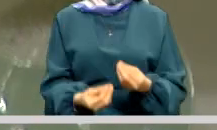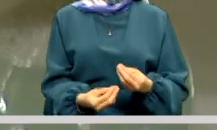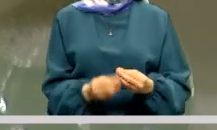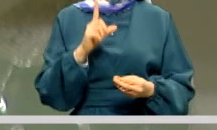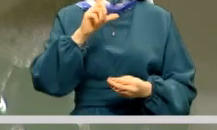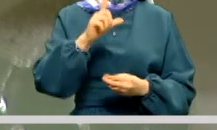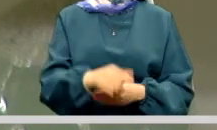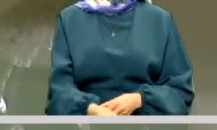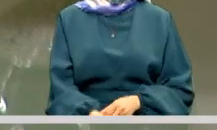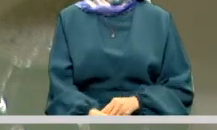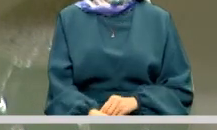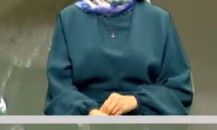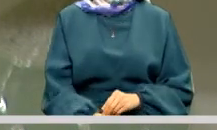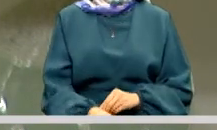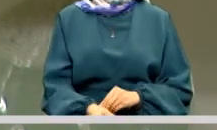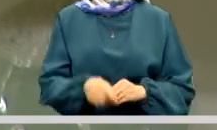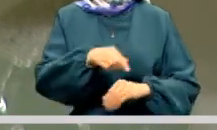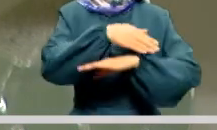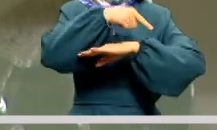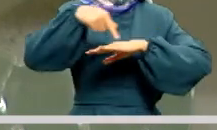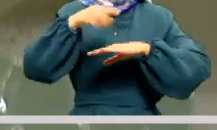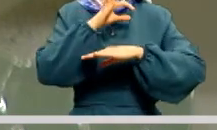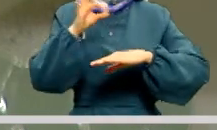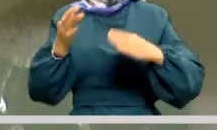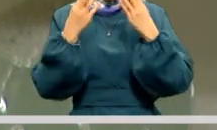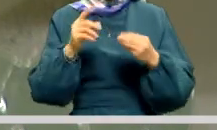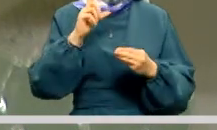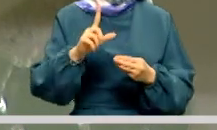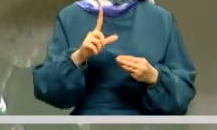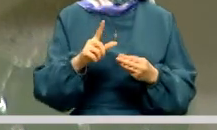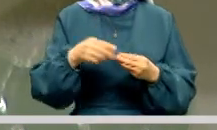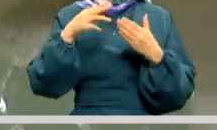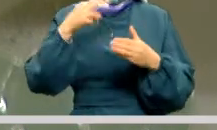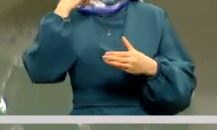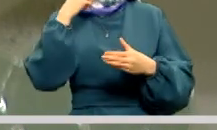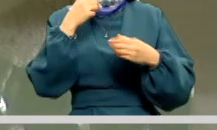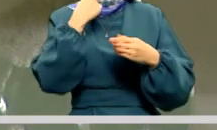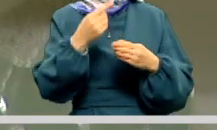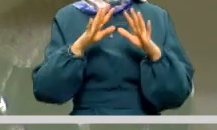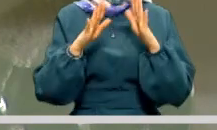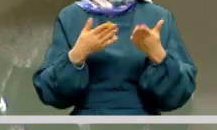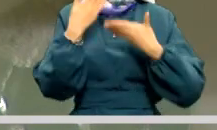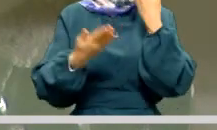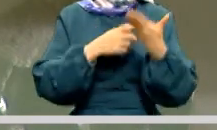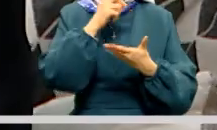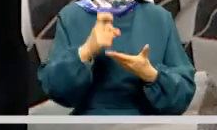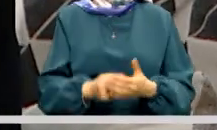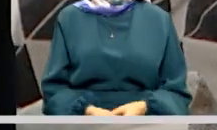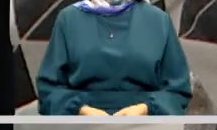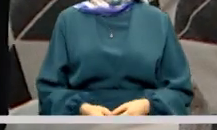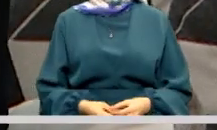sonrası yoktur demek Biraz zor gibi sanıyorum nedir hocam ahlak dediğimiz şey tam olarak nasıl tanımlanır neden bu kadar kıymetli